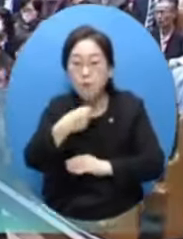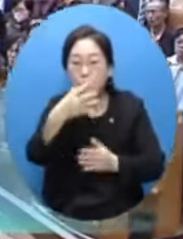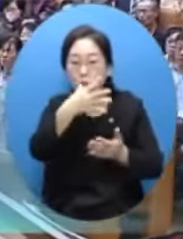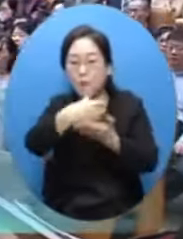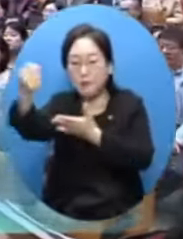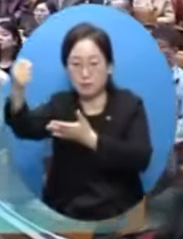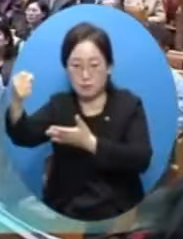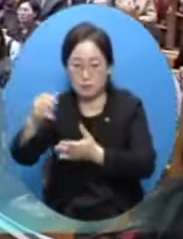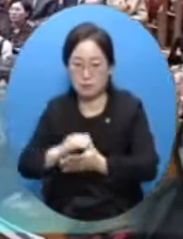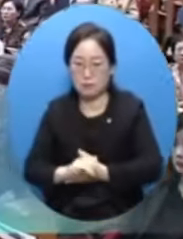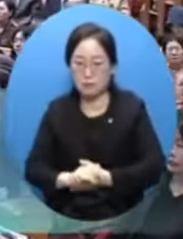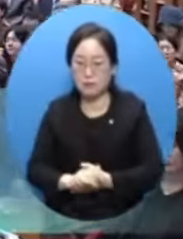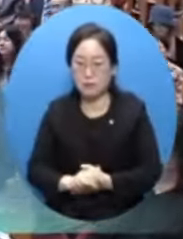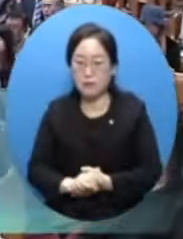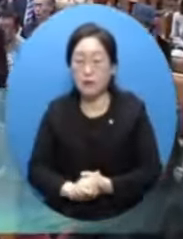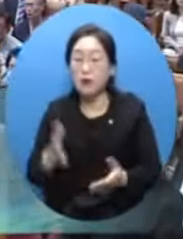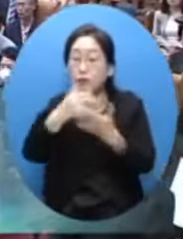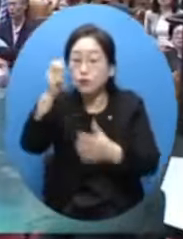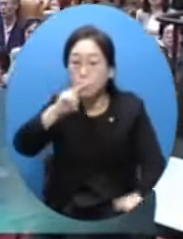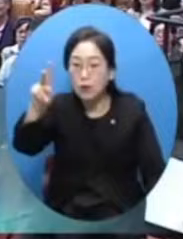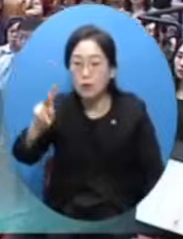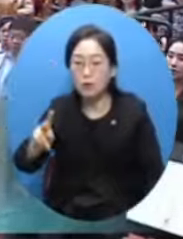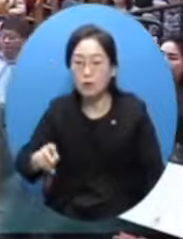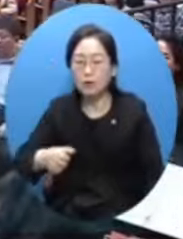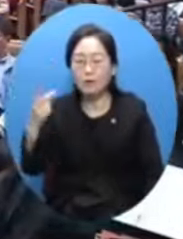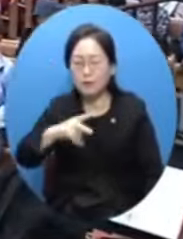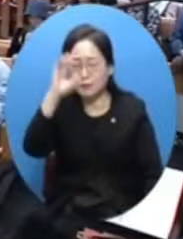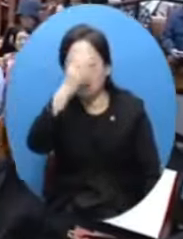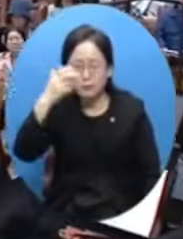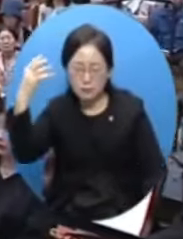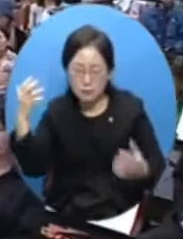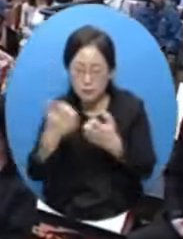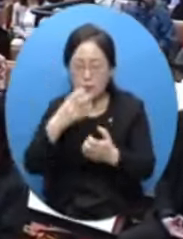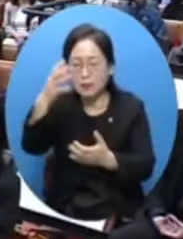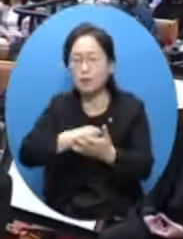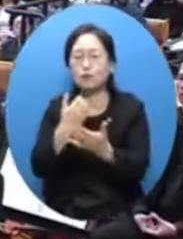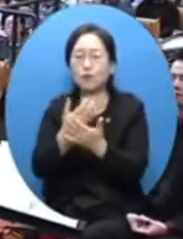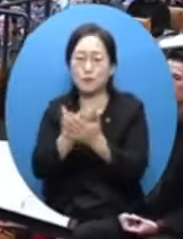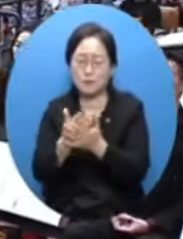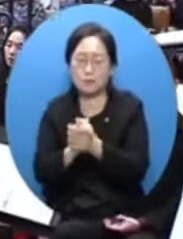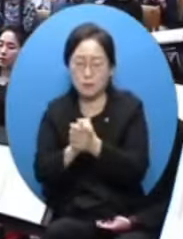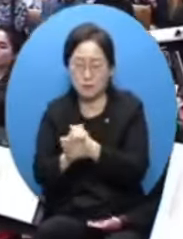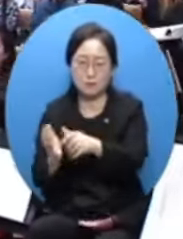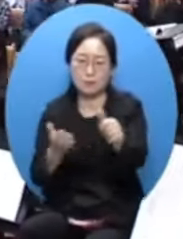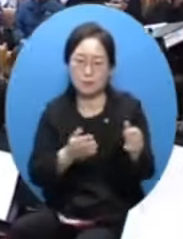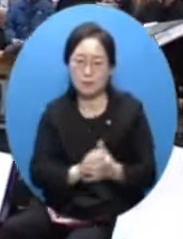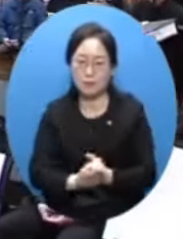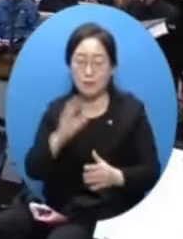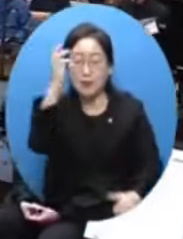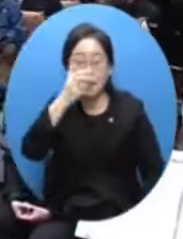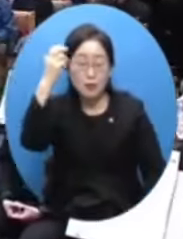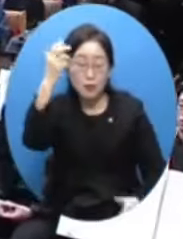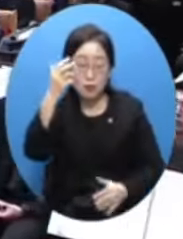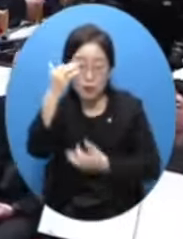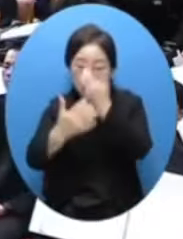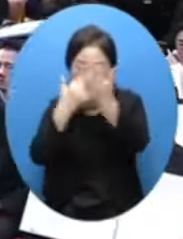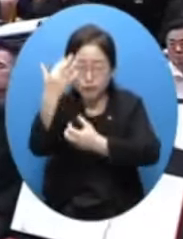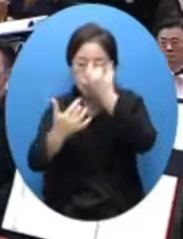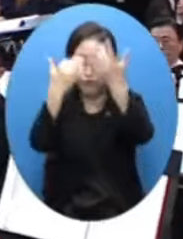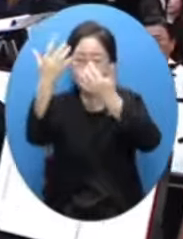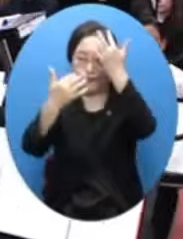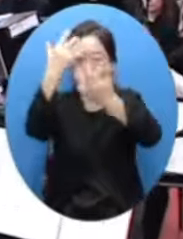옮기리라. 주여, 우리를 다시는 성령으로 충만케 하여 주시옵소서. 성령의 불이 활활 타오르게